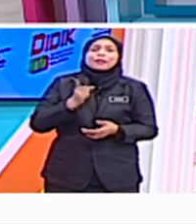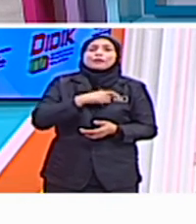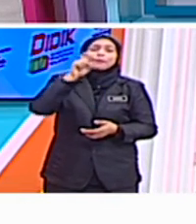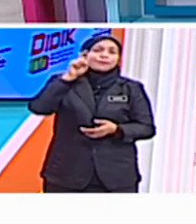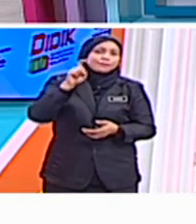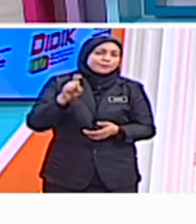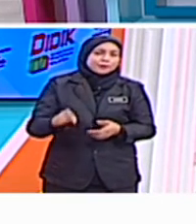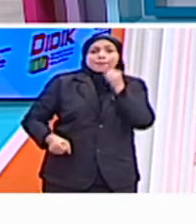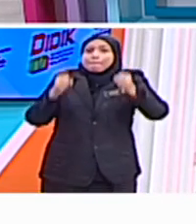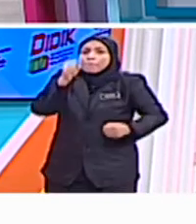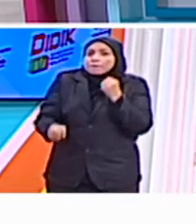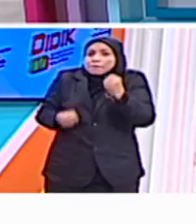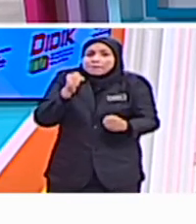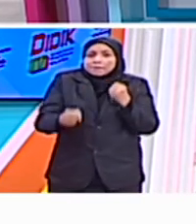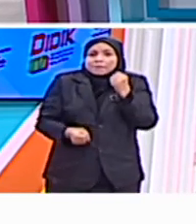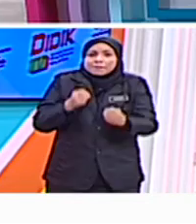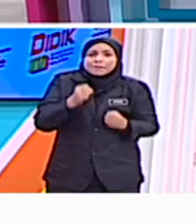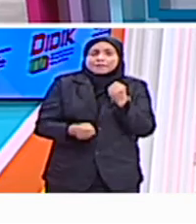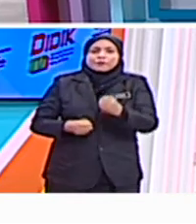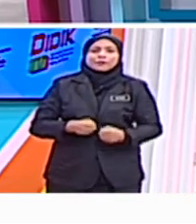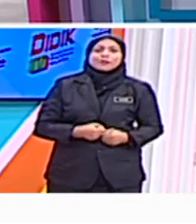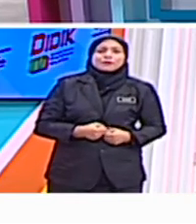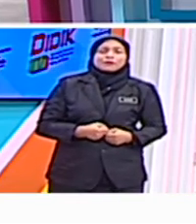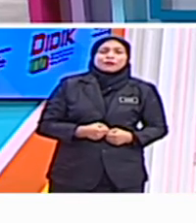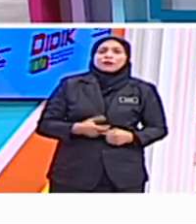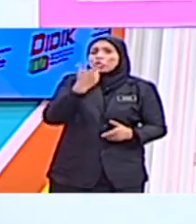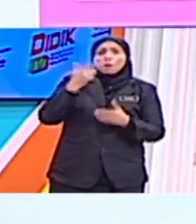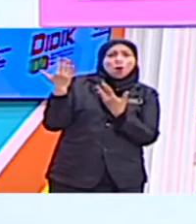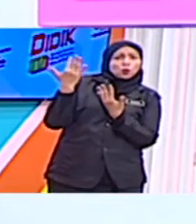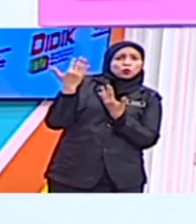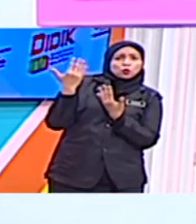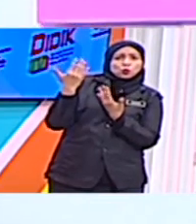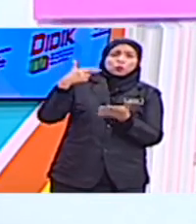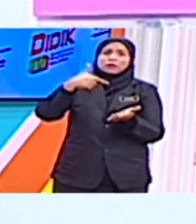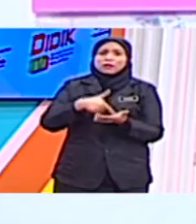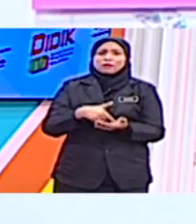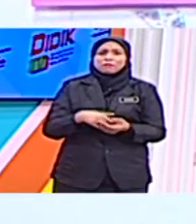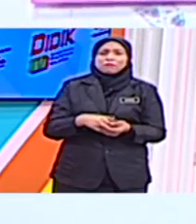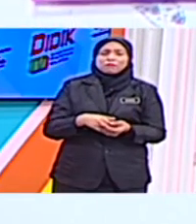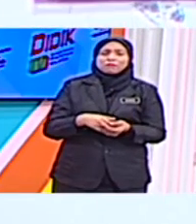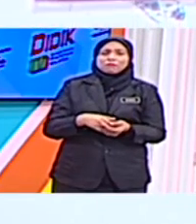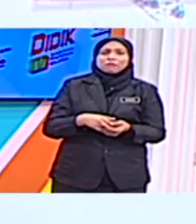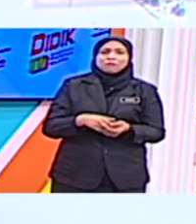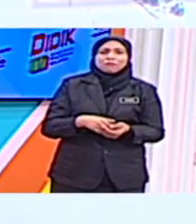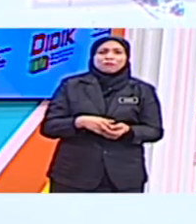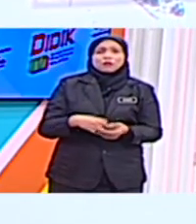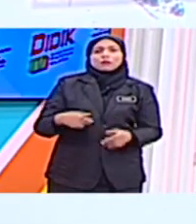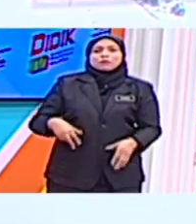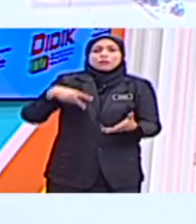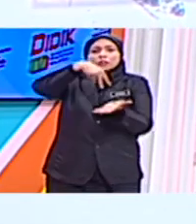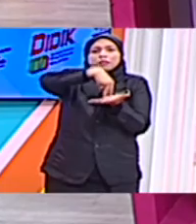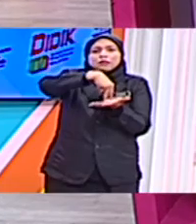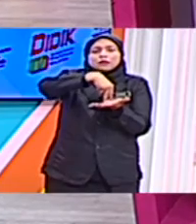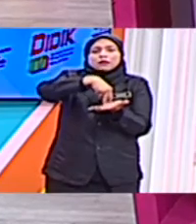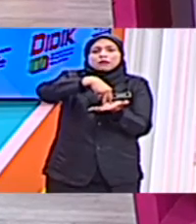perlu lari. Lari. Lari dari tempat tu. Jangan tunggu. Dah tahu orang tu nak sentuh kita. Kita tak suka. Kita tunggu situ berdiri tegak, kejong